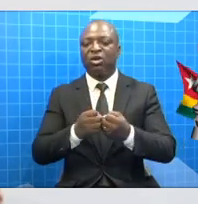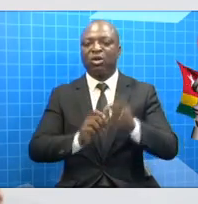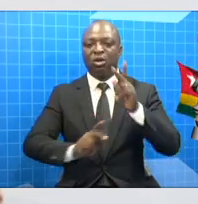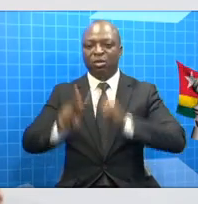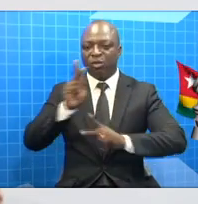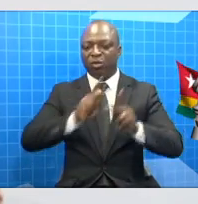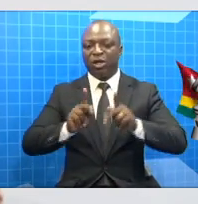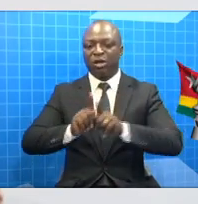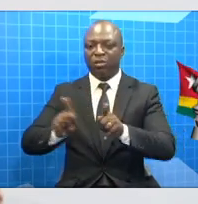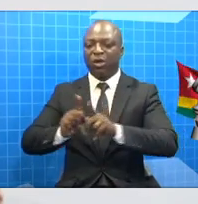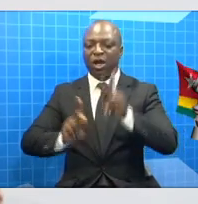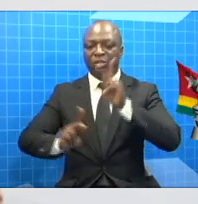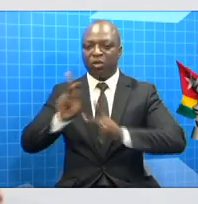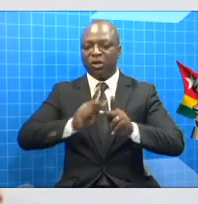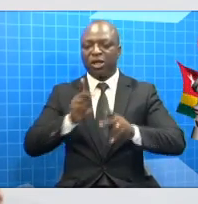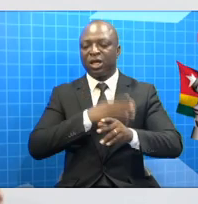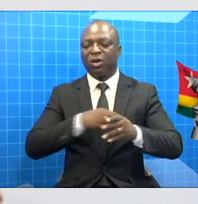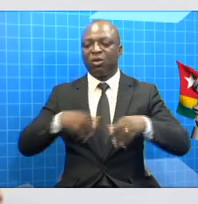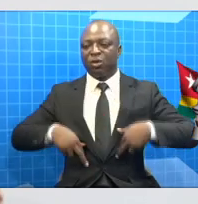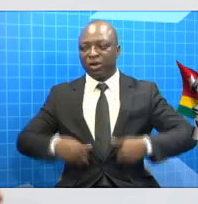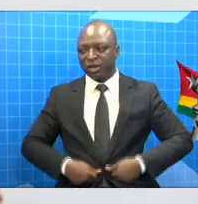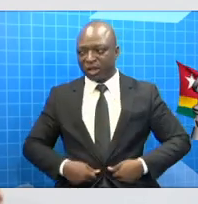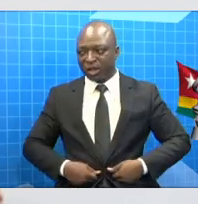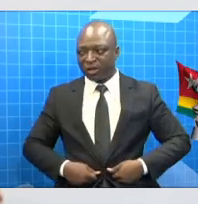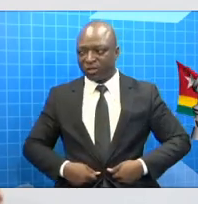publics, parapublics et aux retraités.